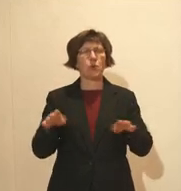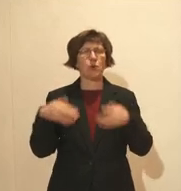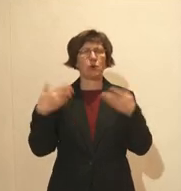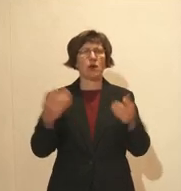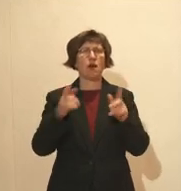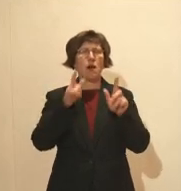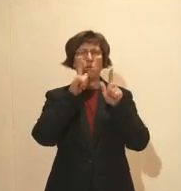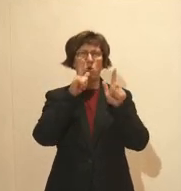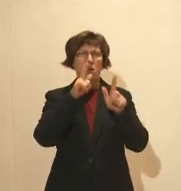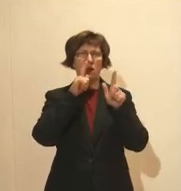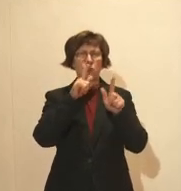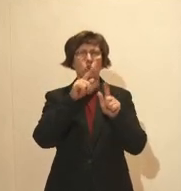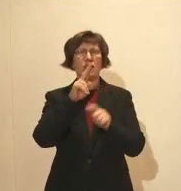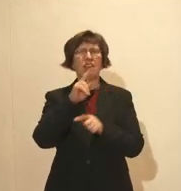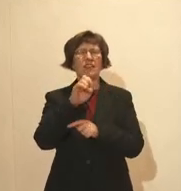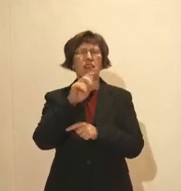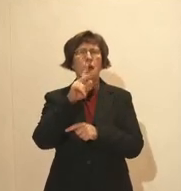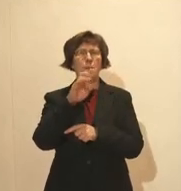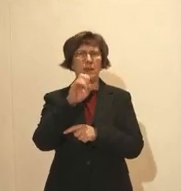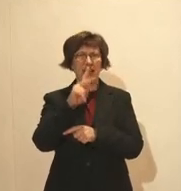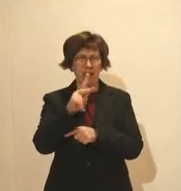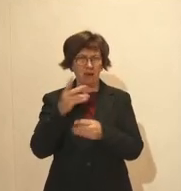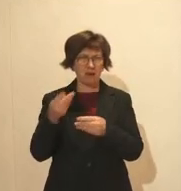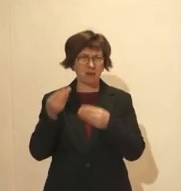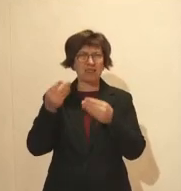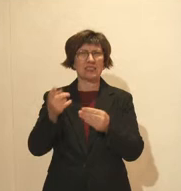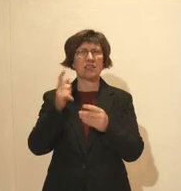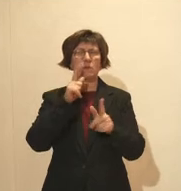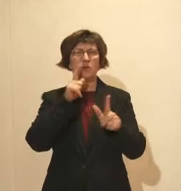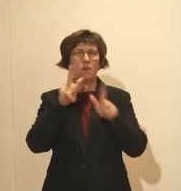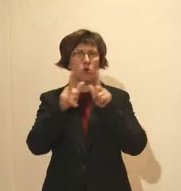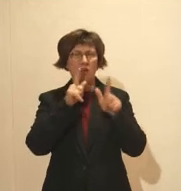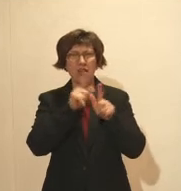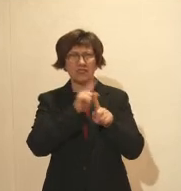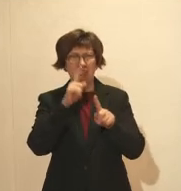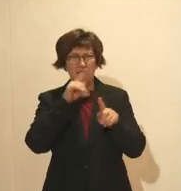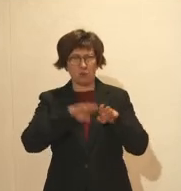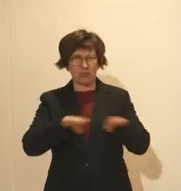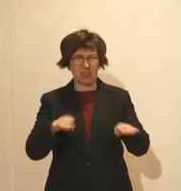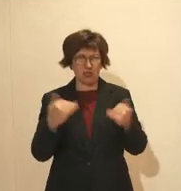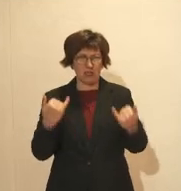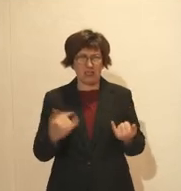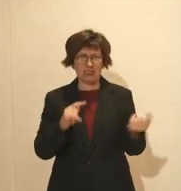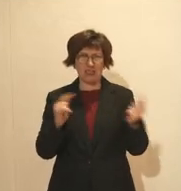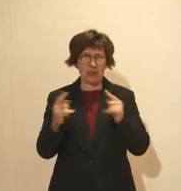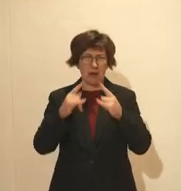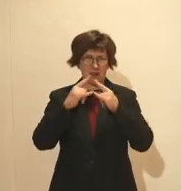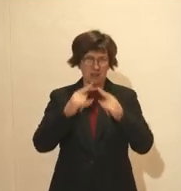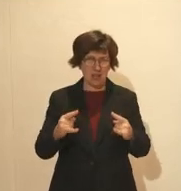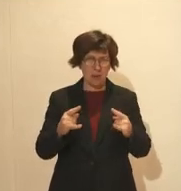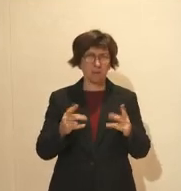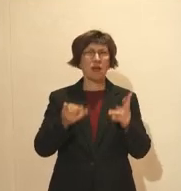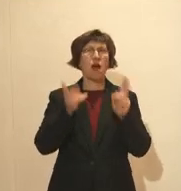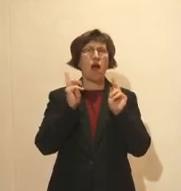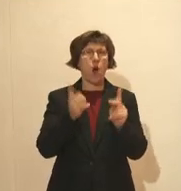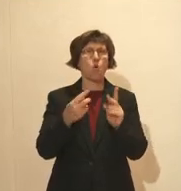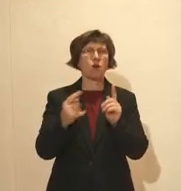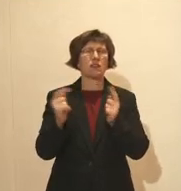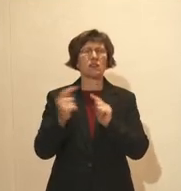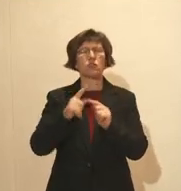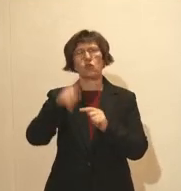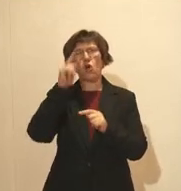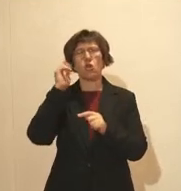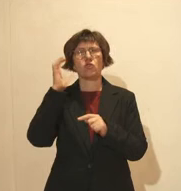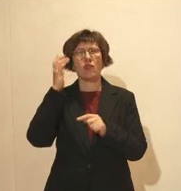die moderatorin nina bringt übergeben zu dürfen sie moderiert nicht nur jetzt die session hier in diesen debatten camp sondern unter anderem auch beim